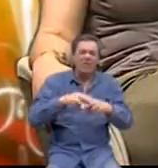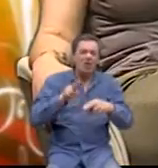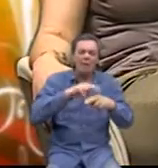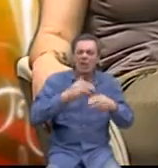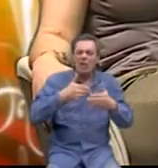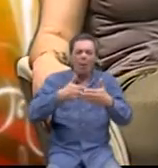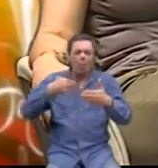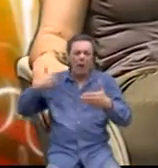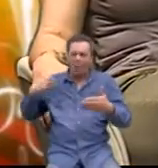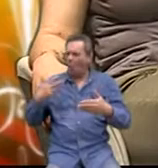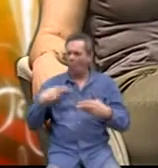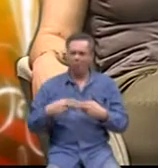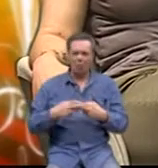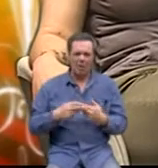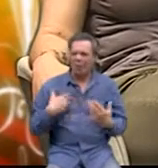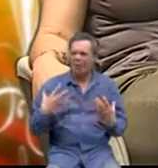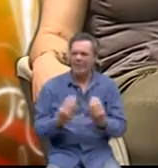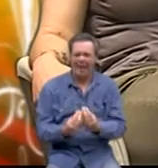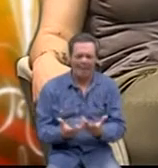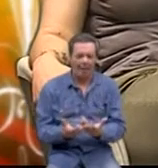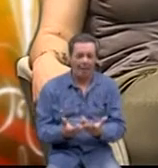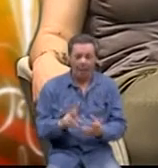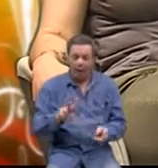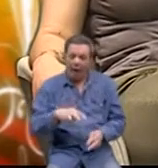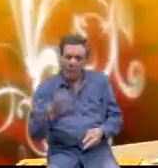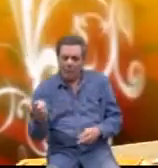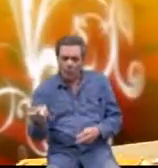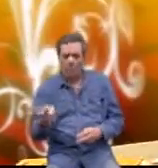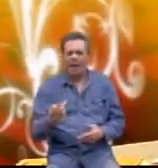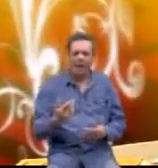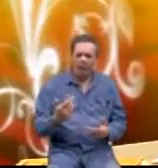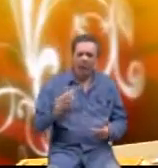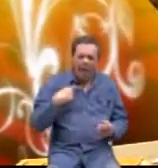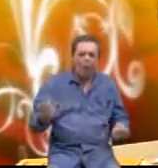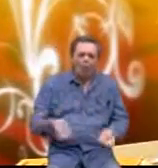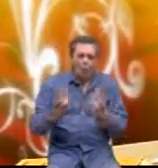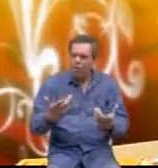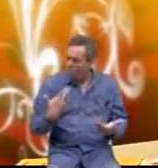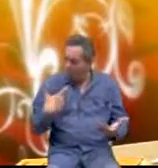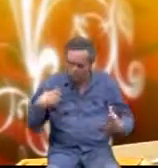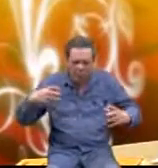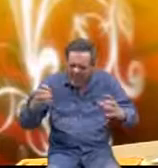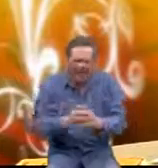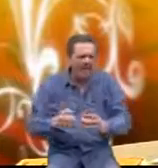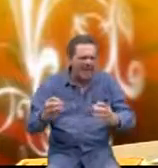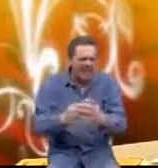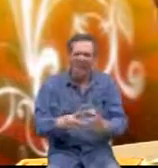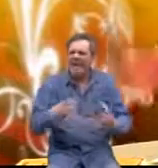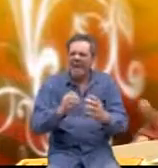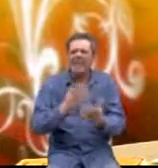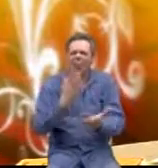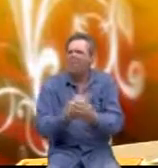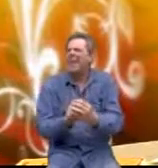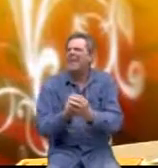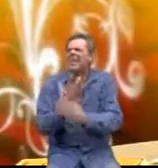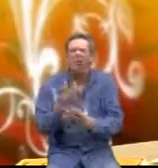udaljujemo nekako i od svog susjeda i od svoje zajednice. A opet s druge strane, jako potičemo da je u zajednici izvor svega,